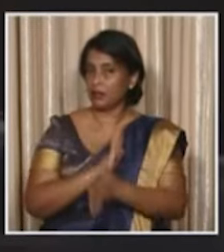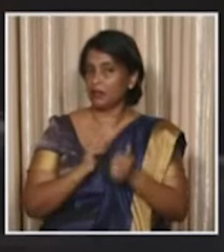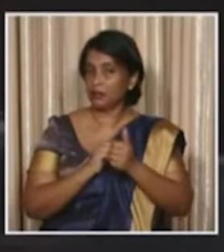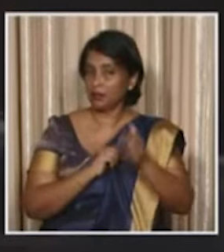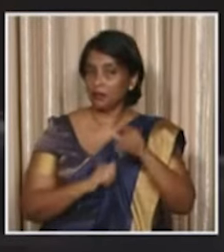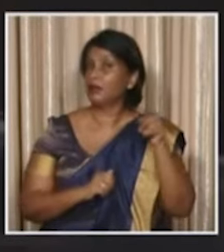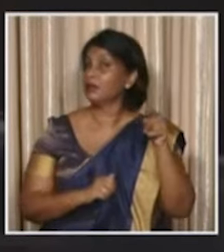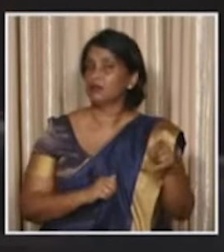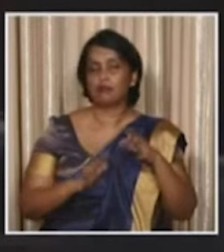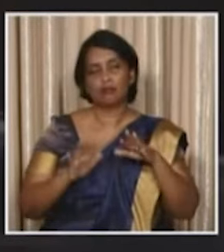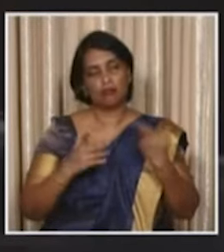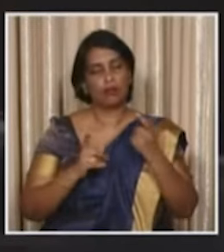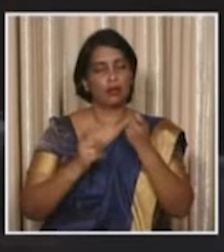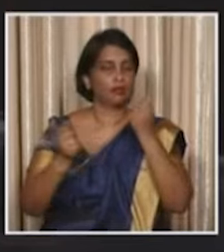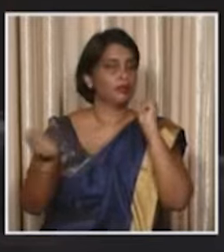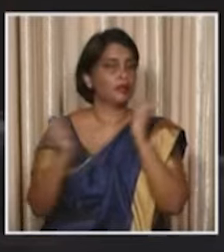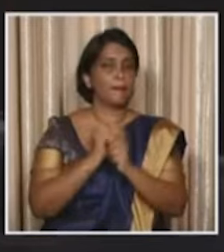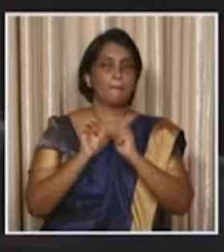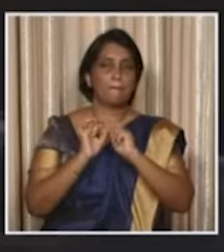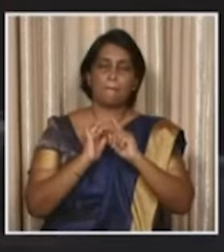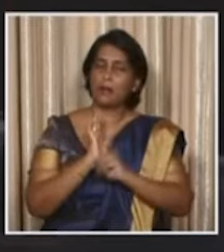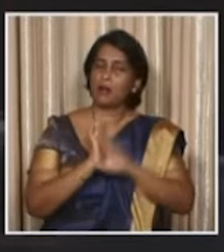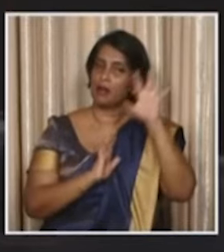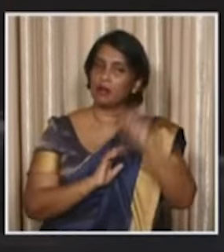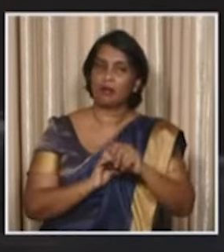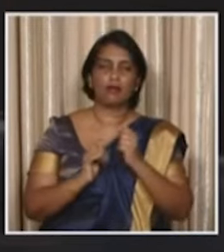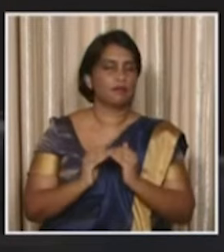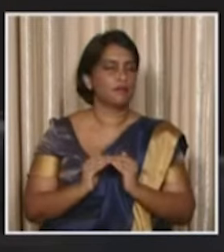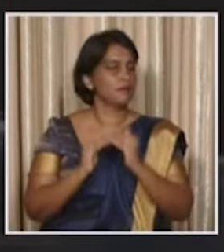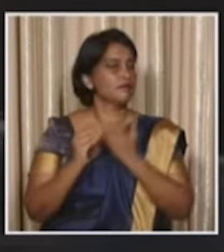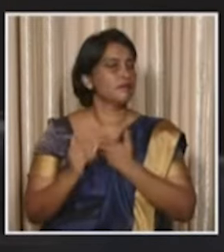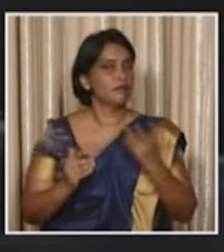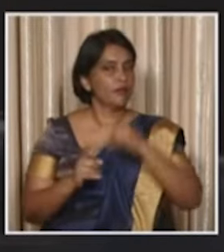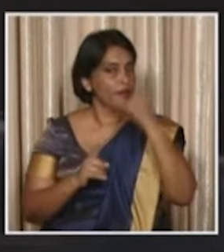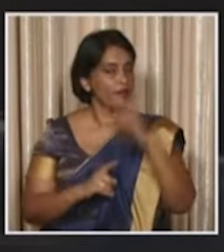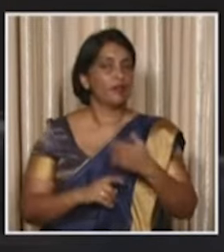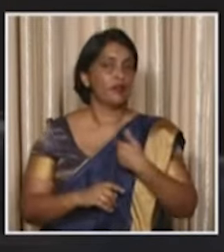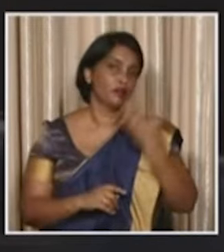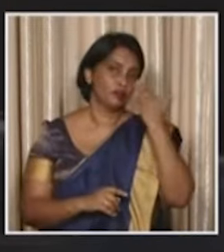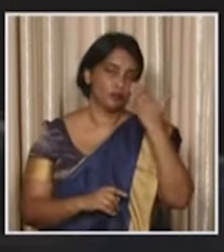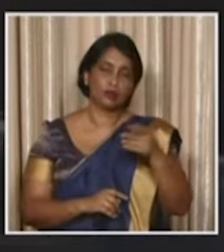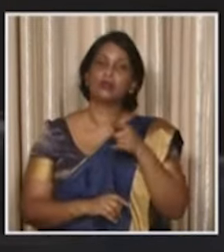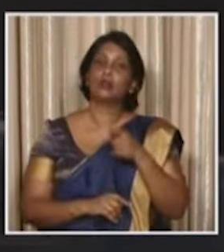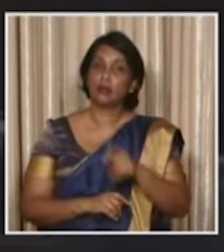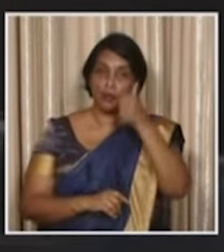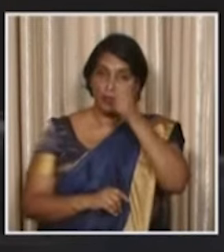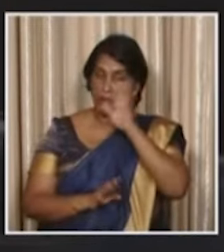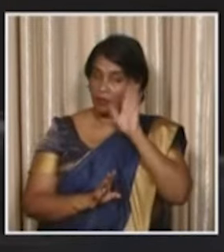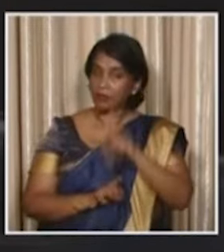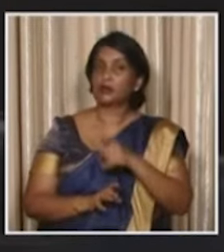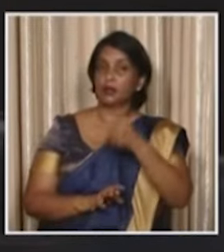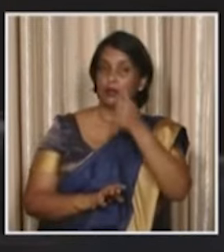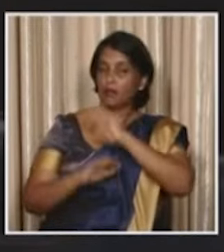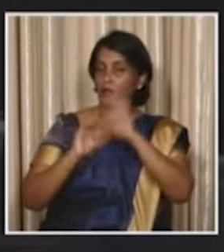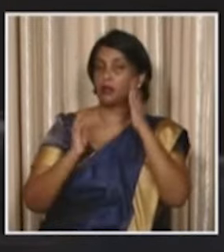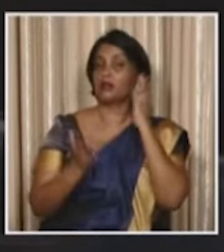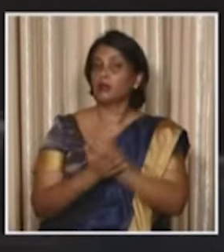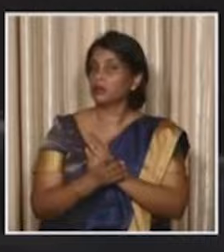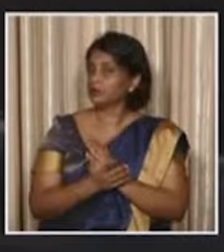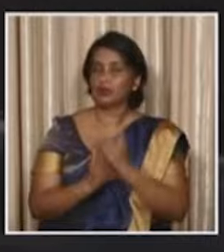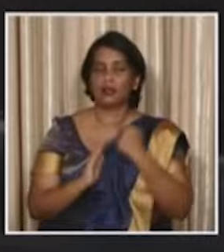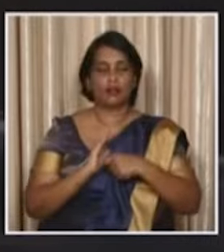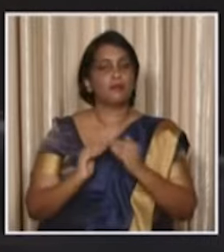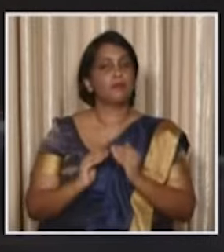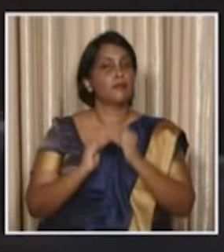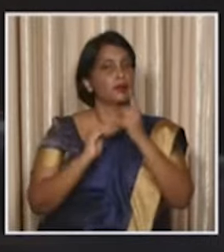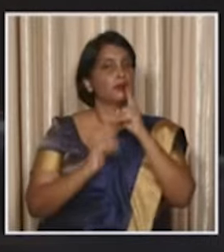වෙද්දී මොන ආර්ථික පරිවර්තන පනත් ගෙනවත් මේ ආර්ථිකේ ගොඩ ගන්න බෑ. ඒ නිසා අපි දකිනවා මේ වංචාව, මේ දූෂණය නතර කරන්න නැතුව මේ රට ගොඩ